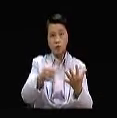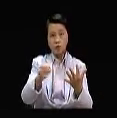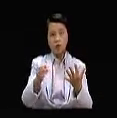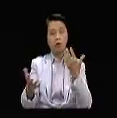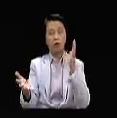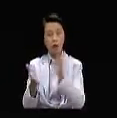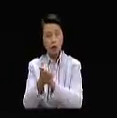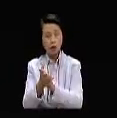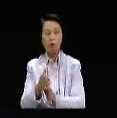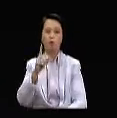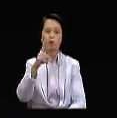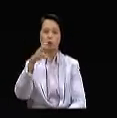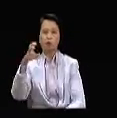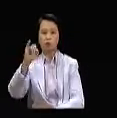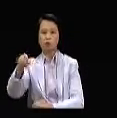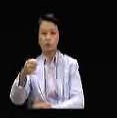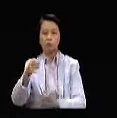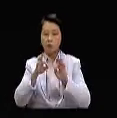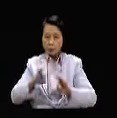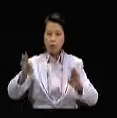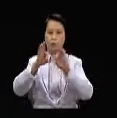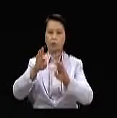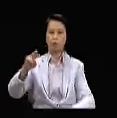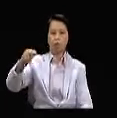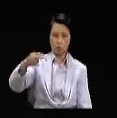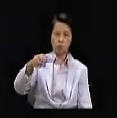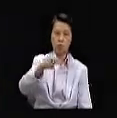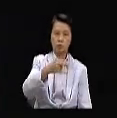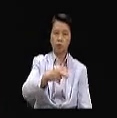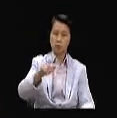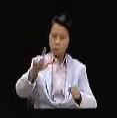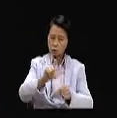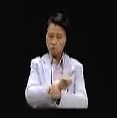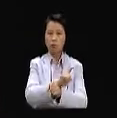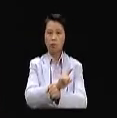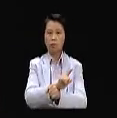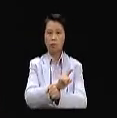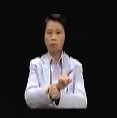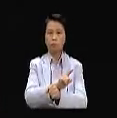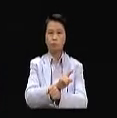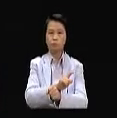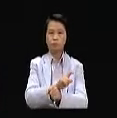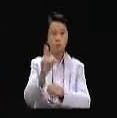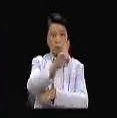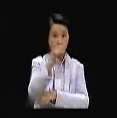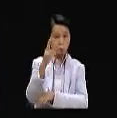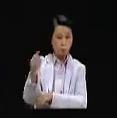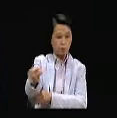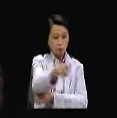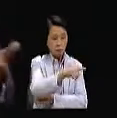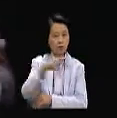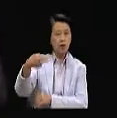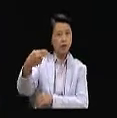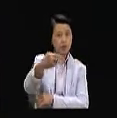jadi ini penting untuk penghijauan untuk kelestarian na Eh PNY hutan itu seni